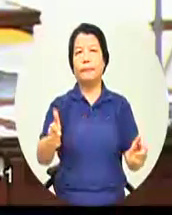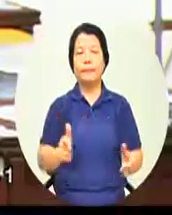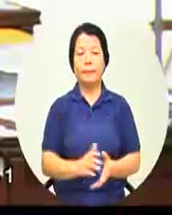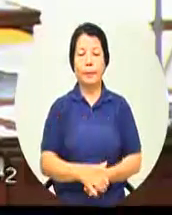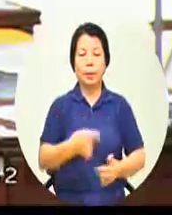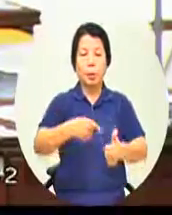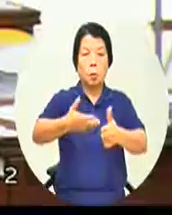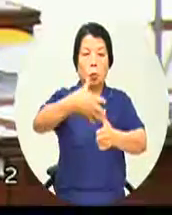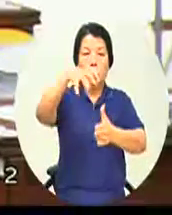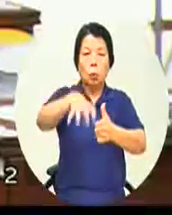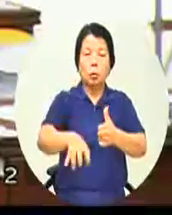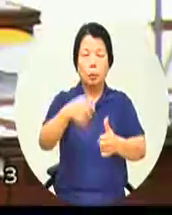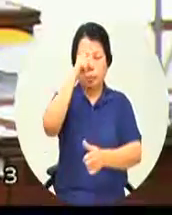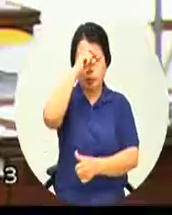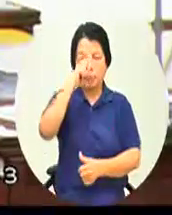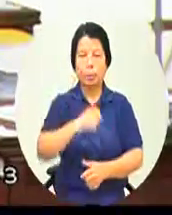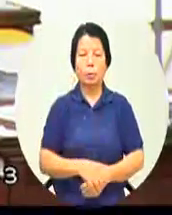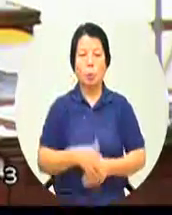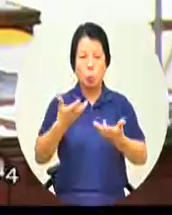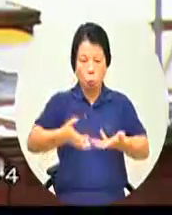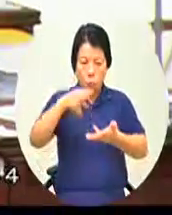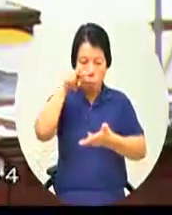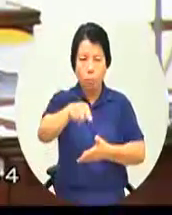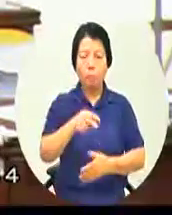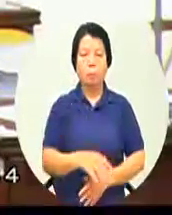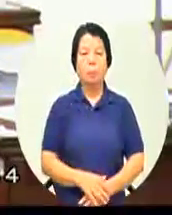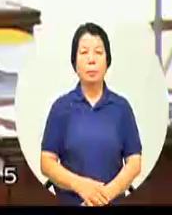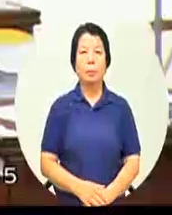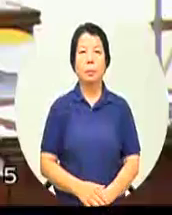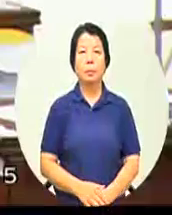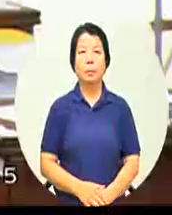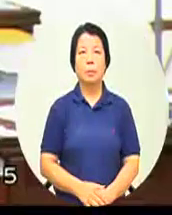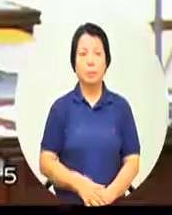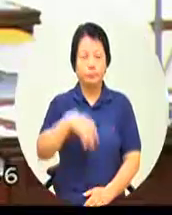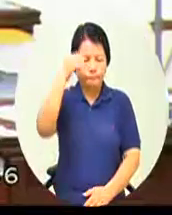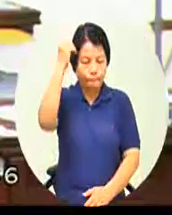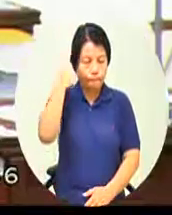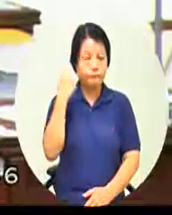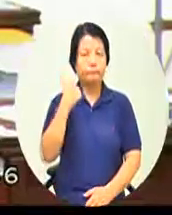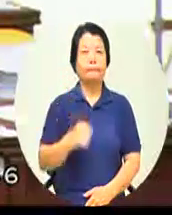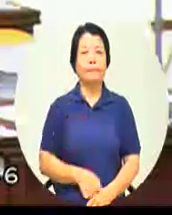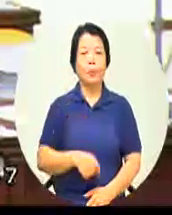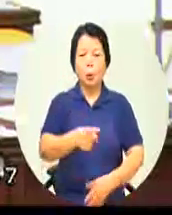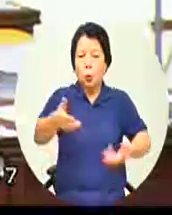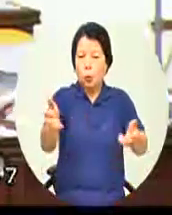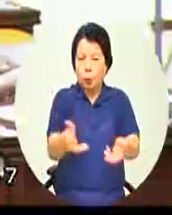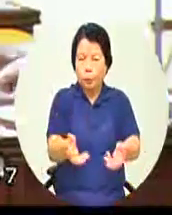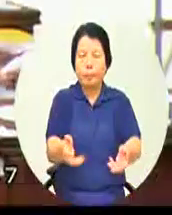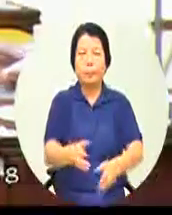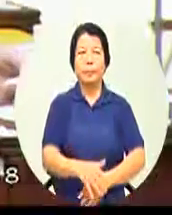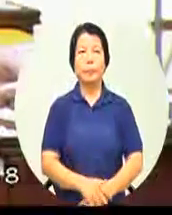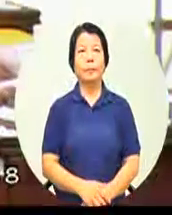教育局对不对哈？也希望会当个重视一下哈，啊，咱提早的对不对哈？会当来做一个处理。